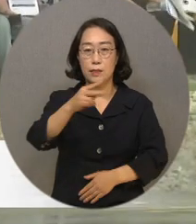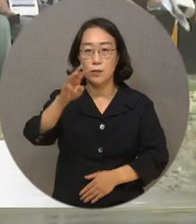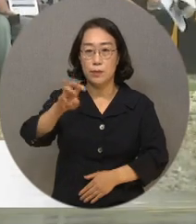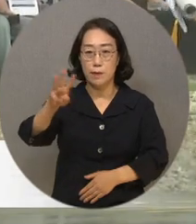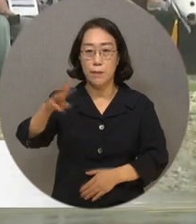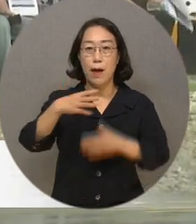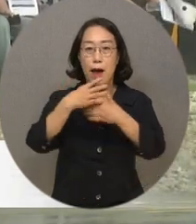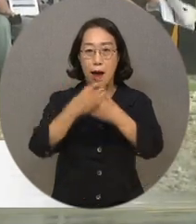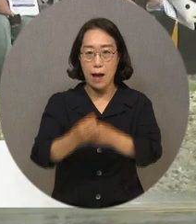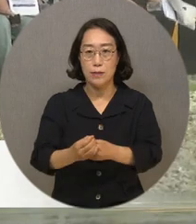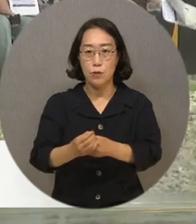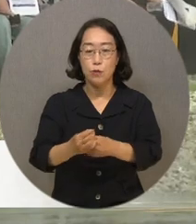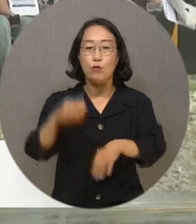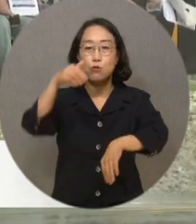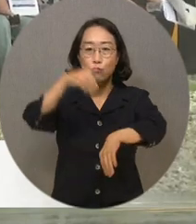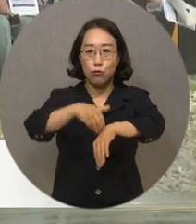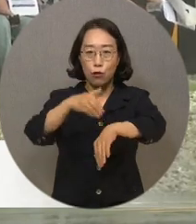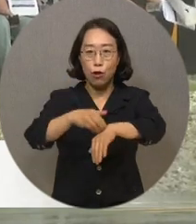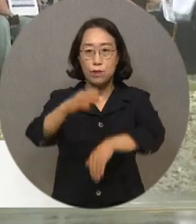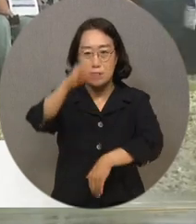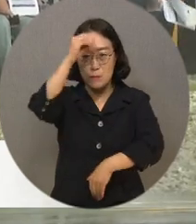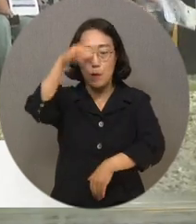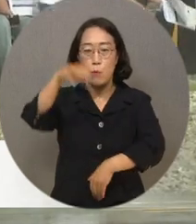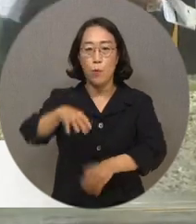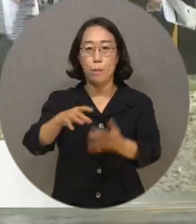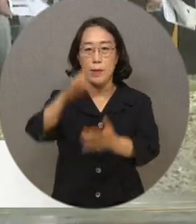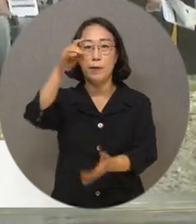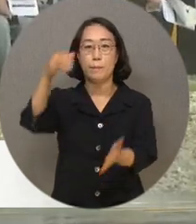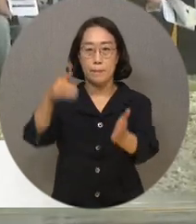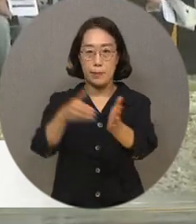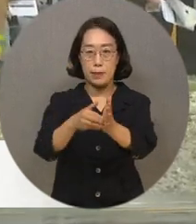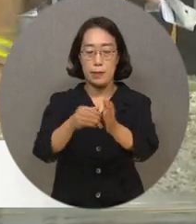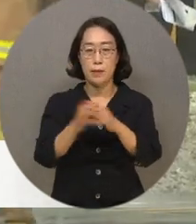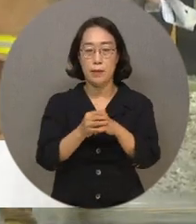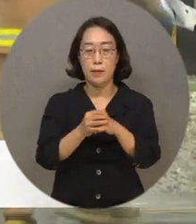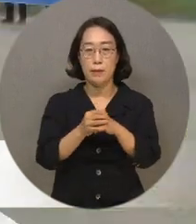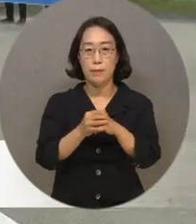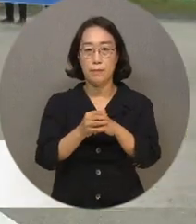재난대응 안전한국훈련 시범훈련 기관으로 선정됐습니다.